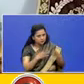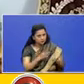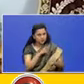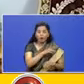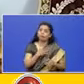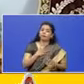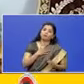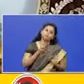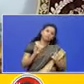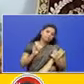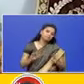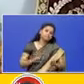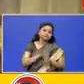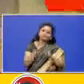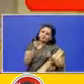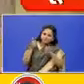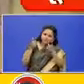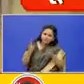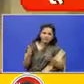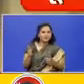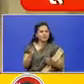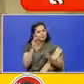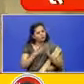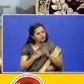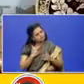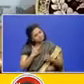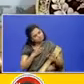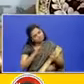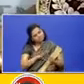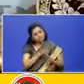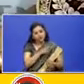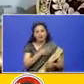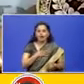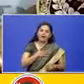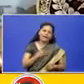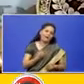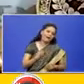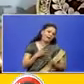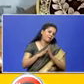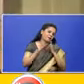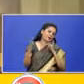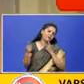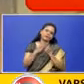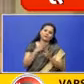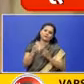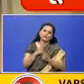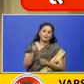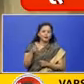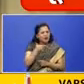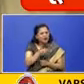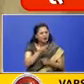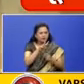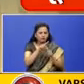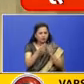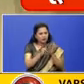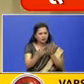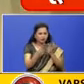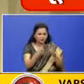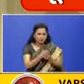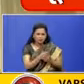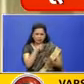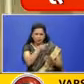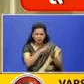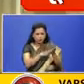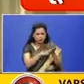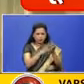बहुत अच्छे सर, आप कैसे हैं? मैं बहुत ठीक हूँ। हम धन्य हो गए सर आपसे बात करके। अच्छा वर्षा बहन, हाँ, आप